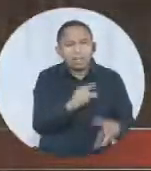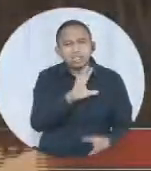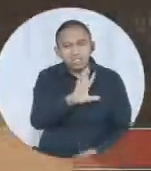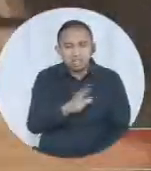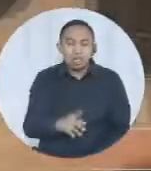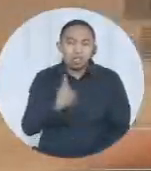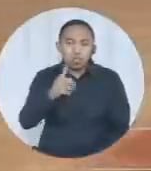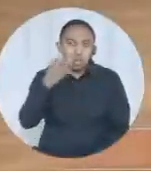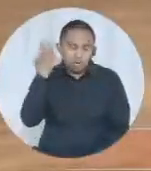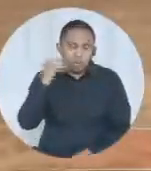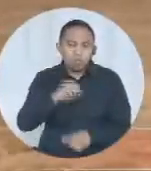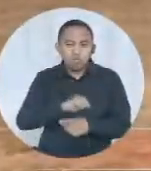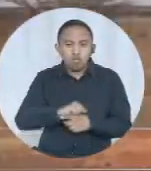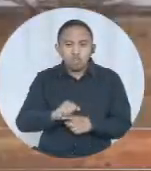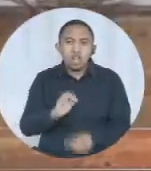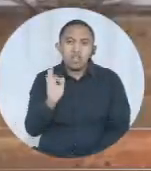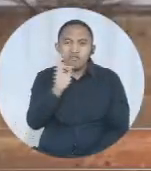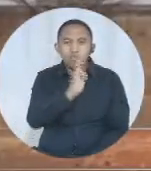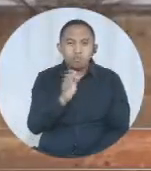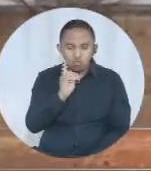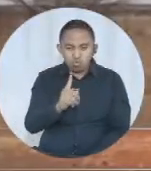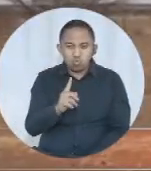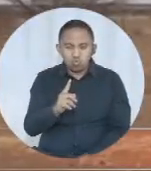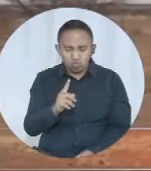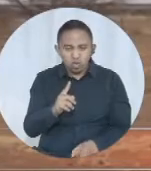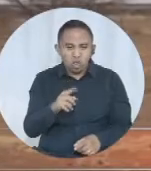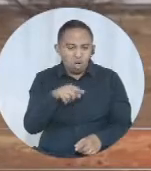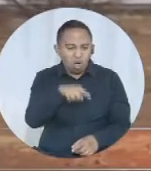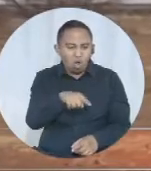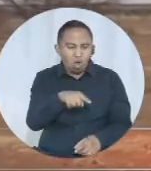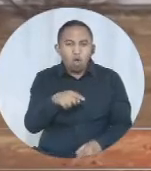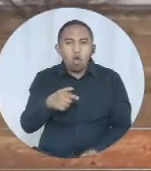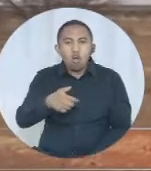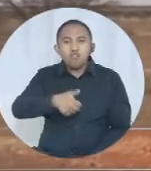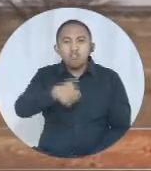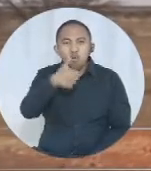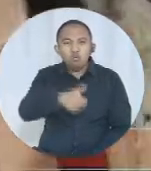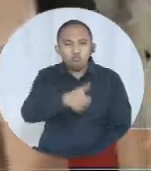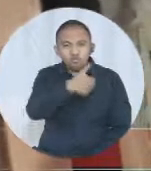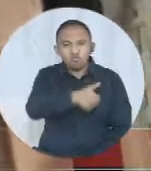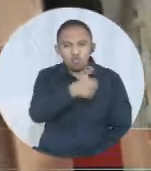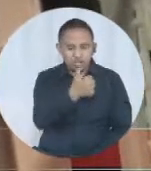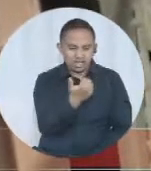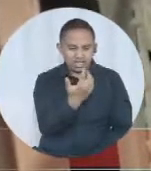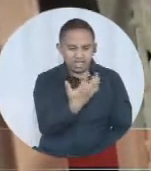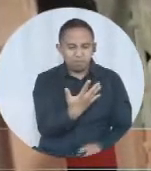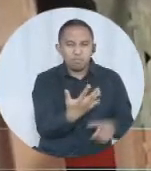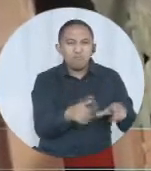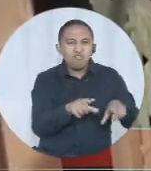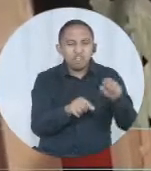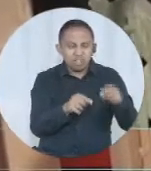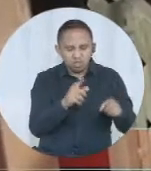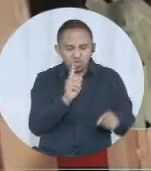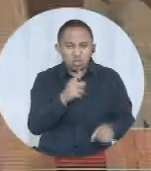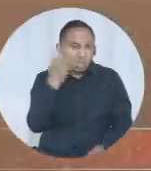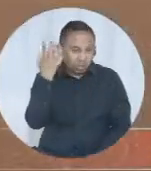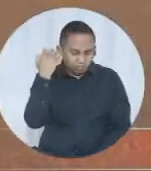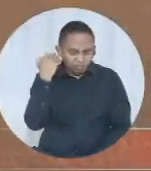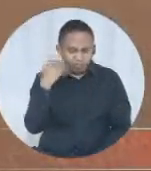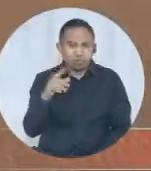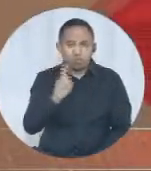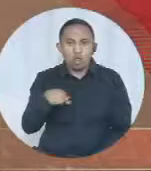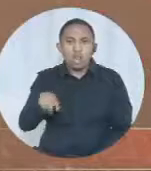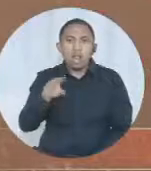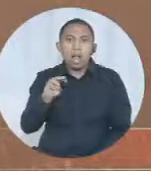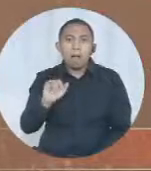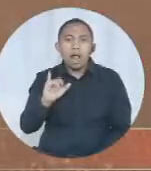tokony tanterahana tao Bamako ny fivorimbeny ireo filoham-panjakana anatin'ny G5 Sahel. Fotoana tokony nanomboany